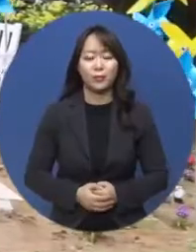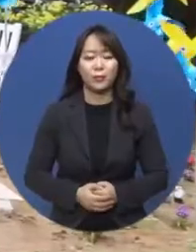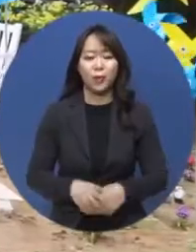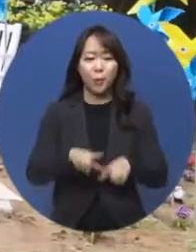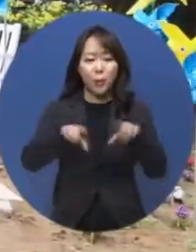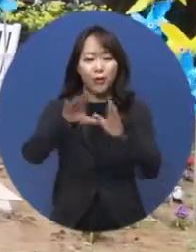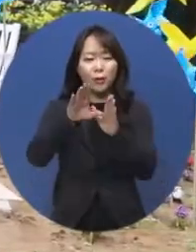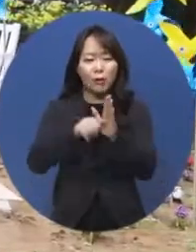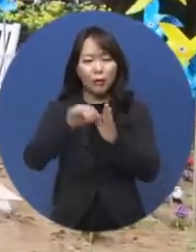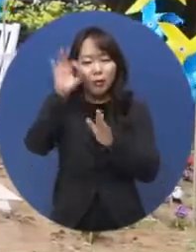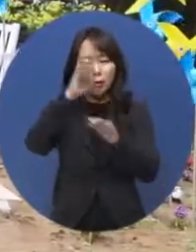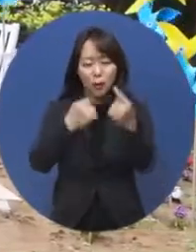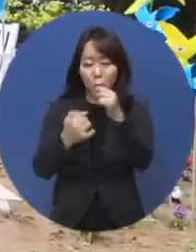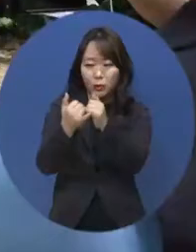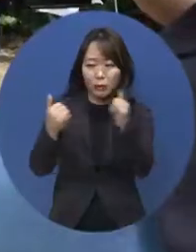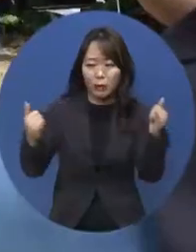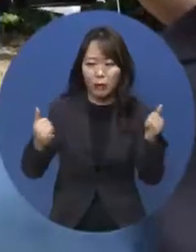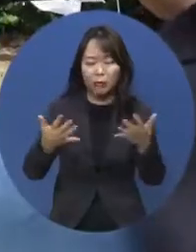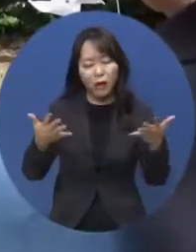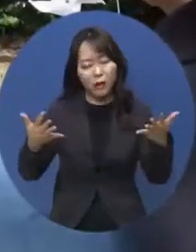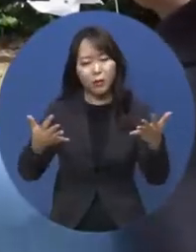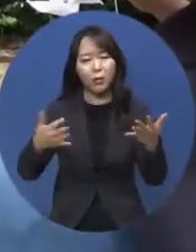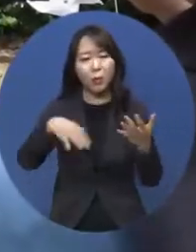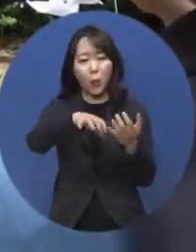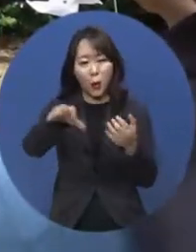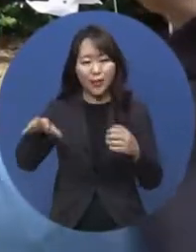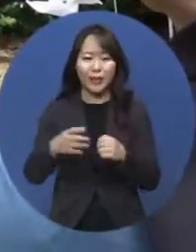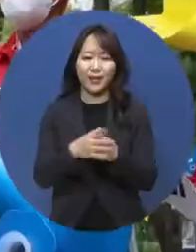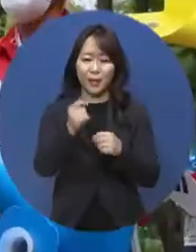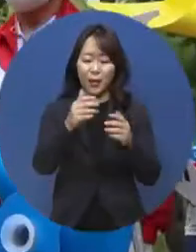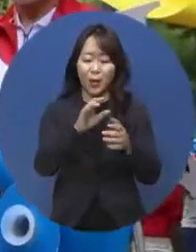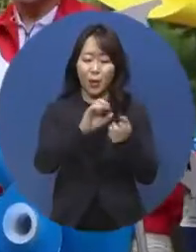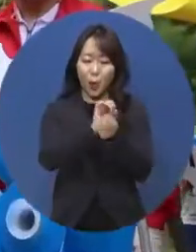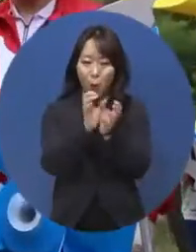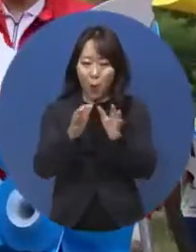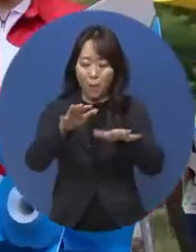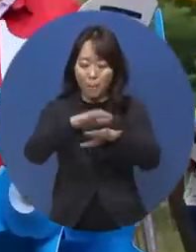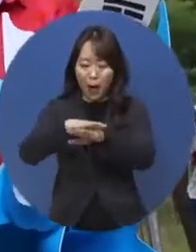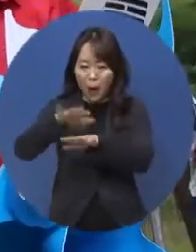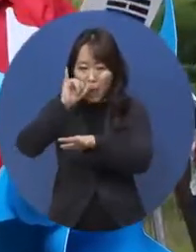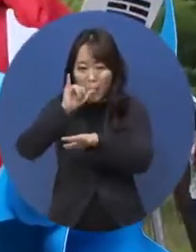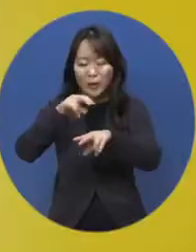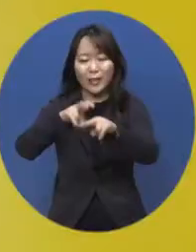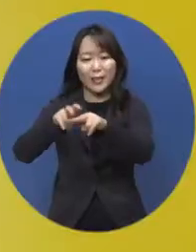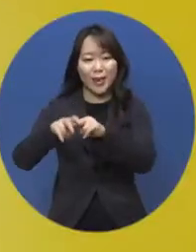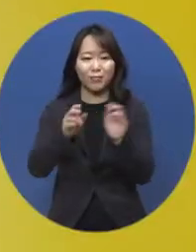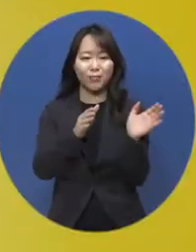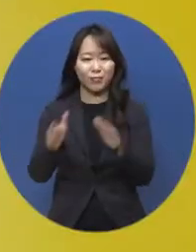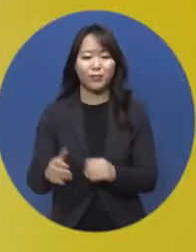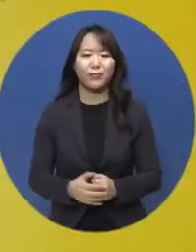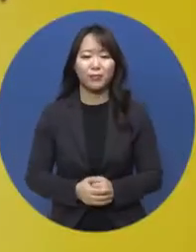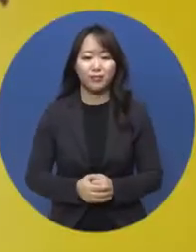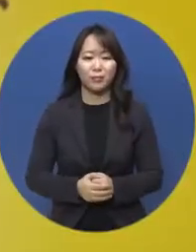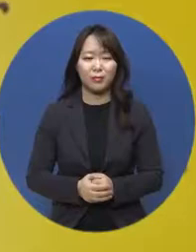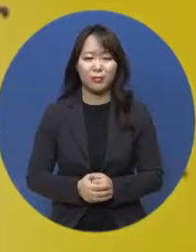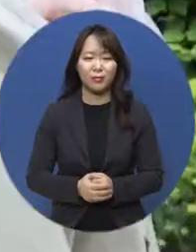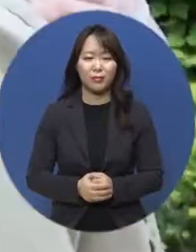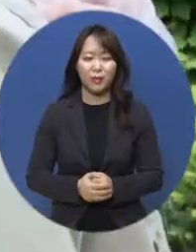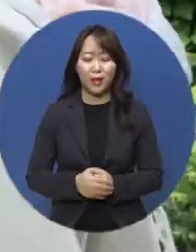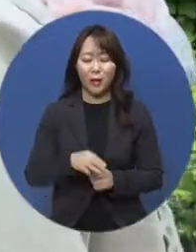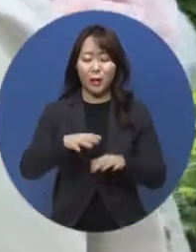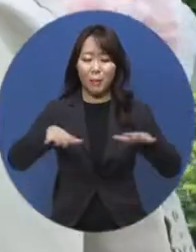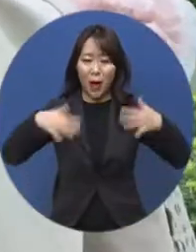평소 찾는 사람 뜸하던 빈터에 작은 꽃밭을 꾸미고 벤치를 놓았습니다. 색색의